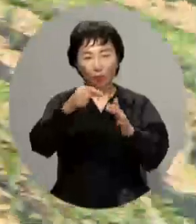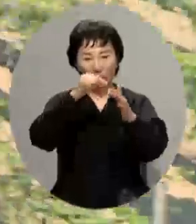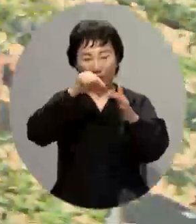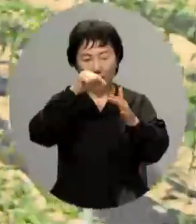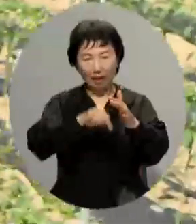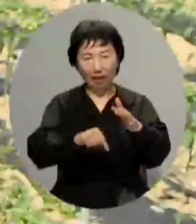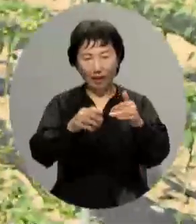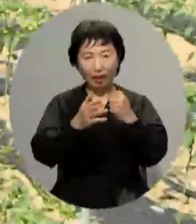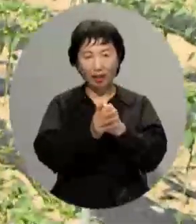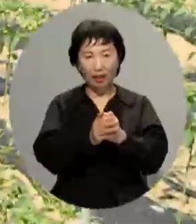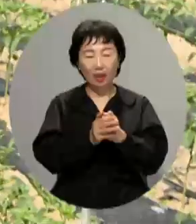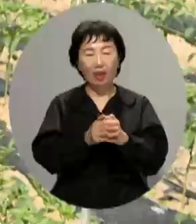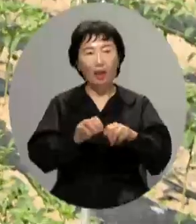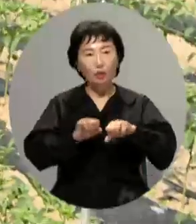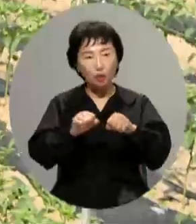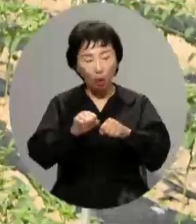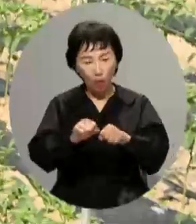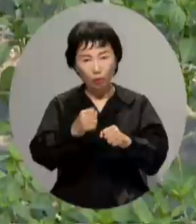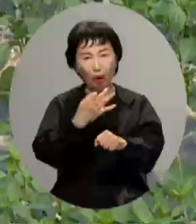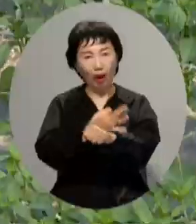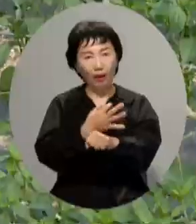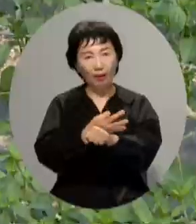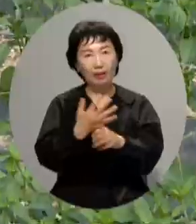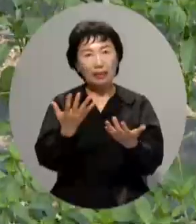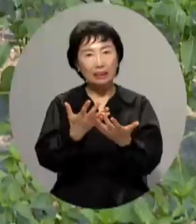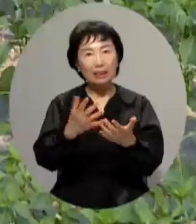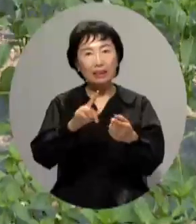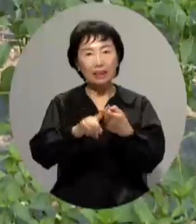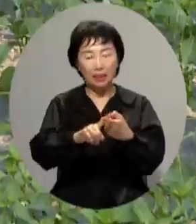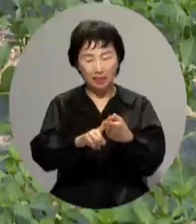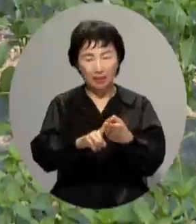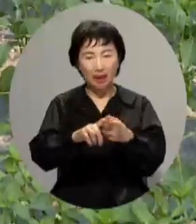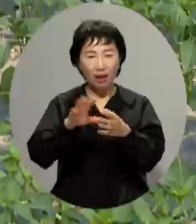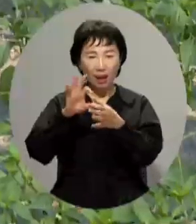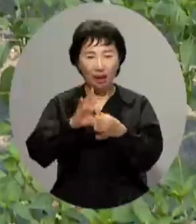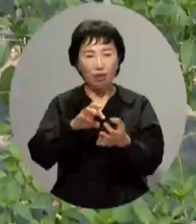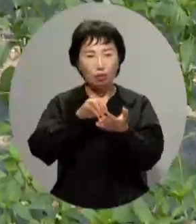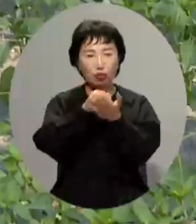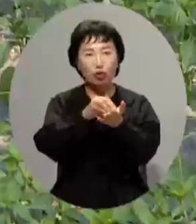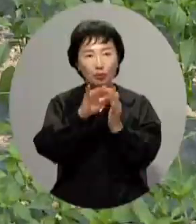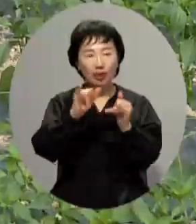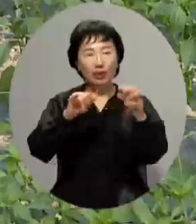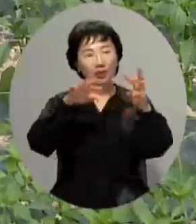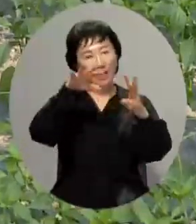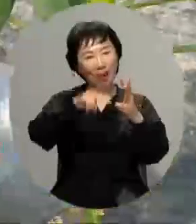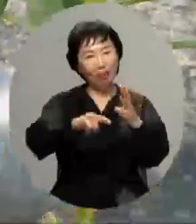숙련직과 청소경비 관련 단순 노무직이 나란히 취업자 수 3위 안에 든